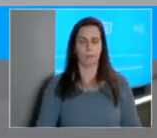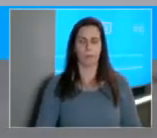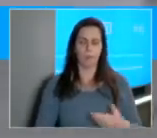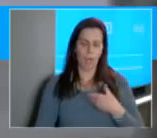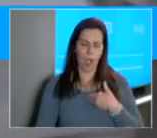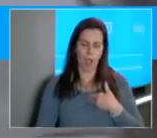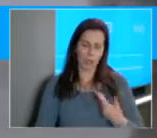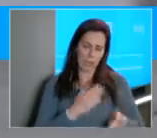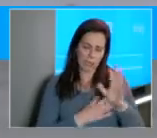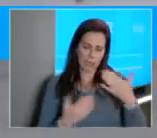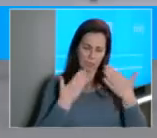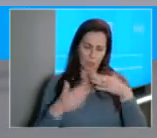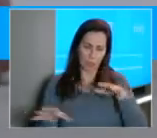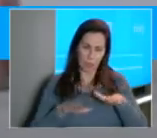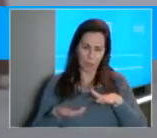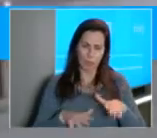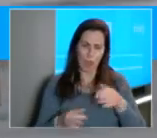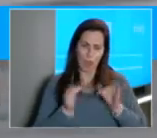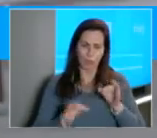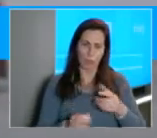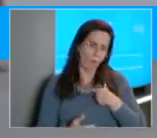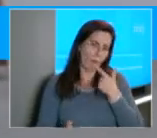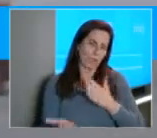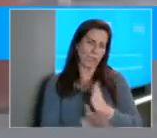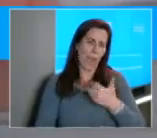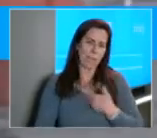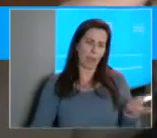יצאתי בתחושה של דובר אמת